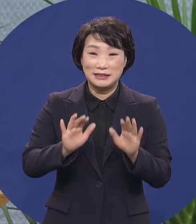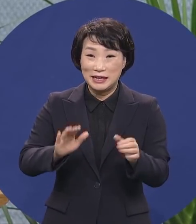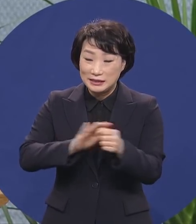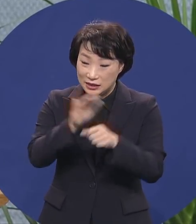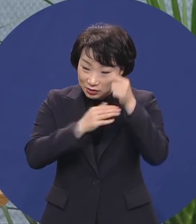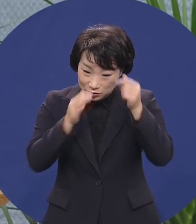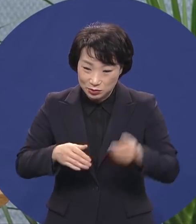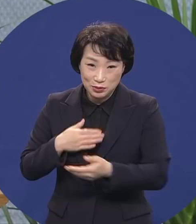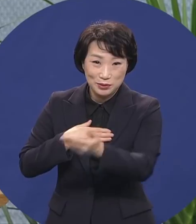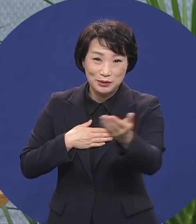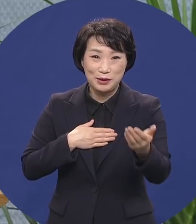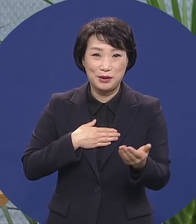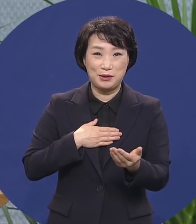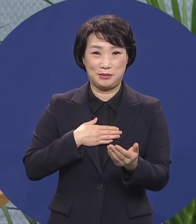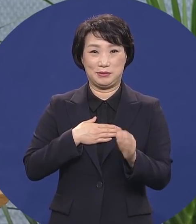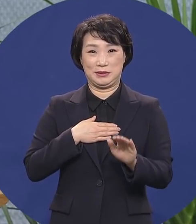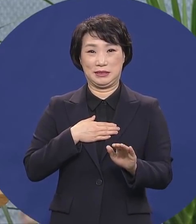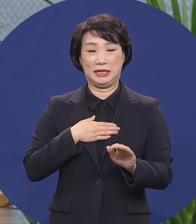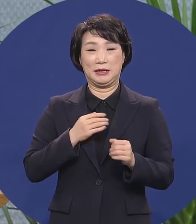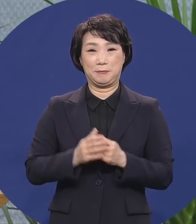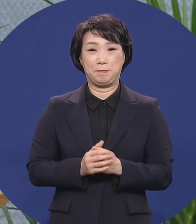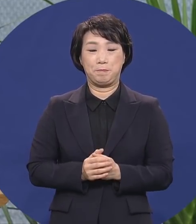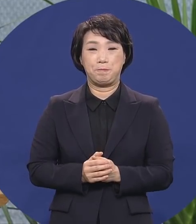사랑하는 여러분,